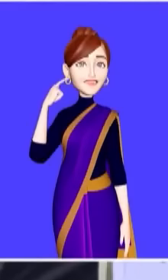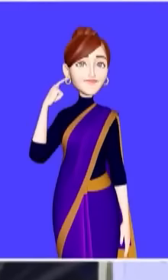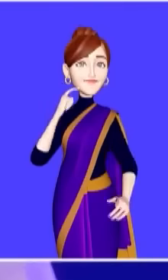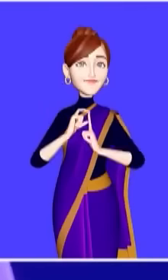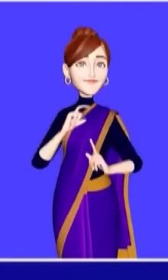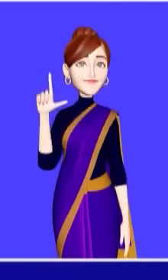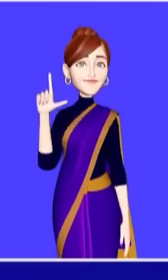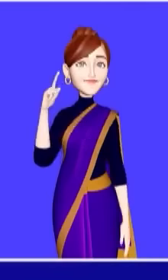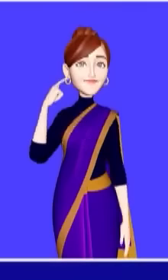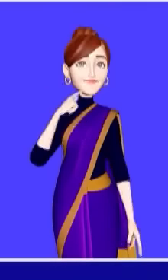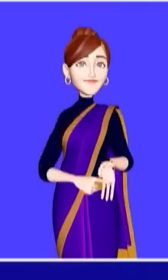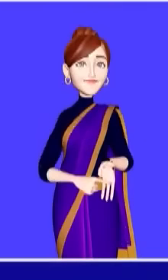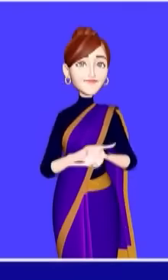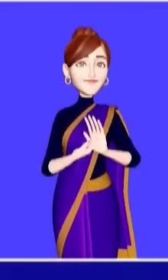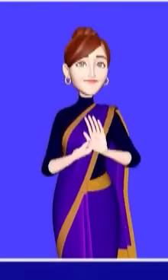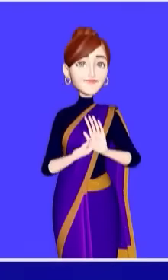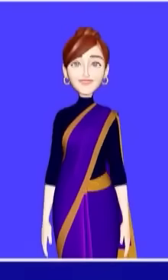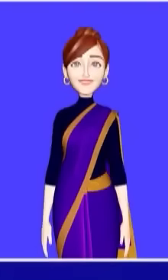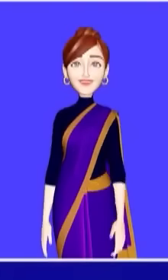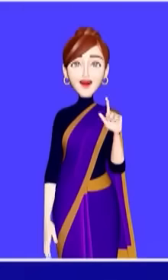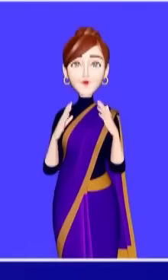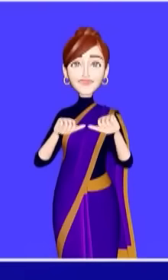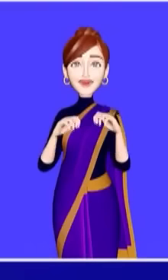को और अधिक स्मार्ट,